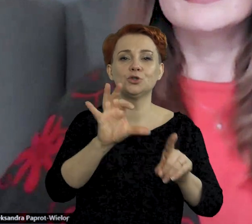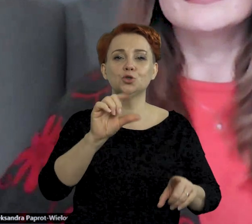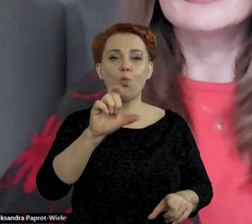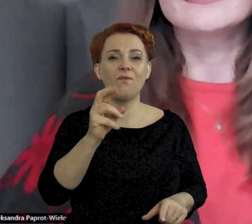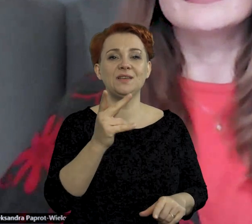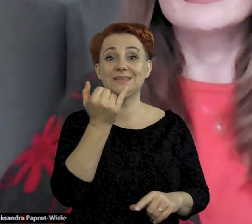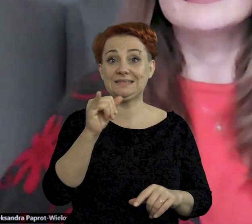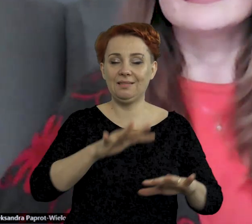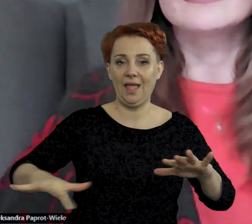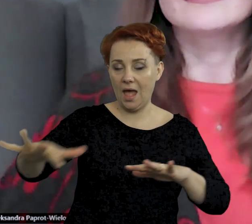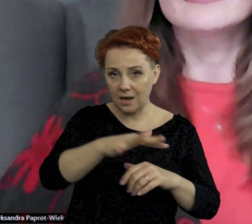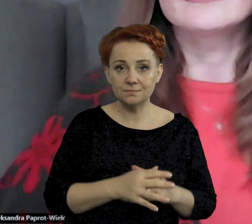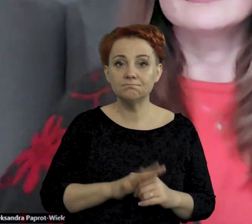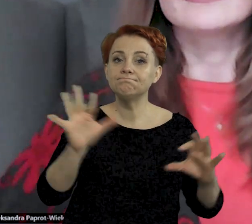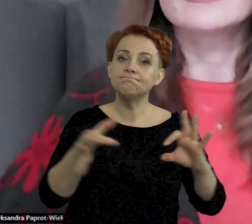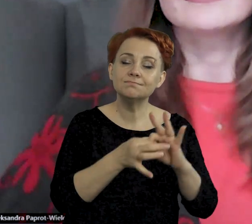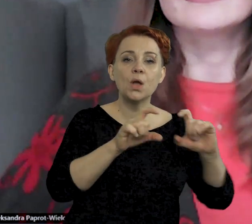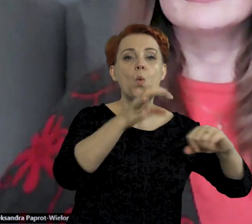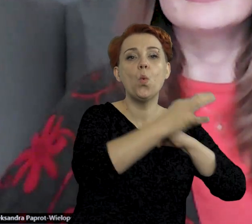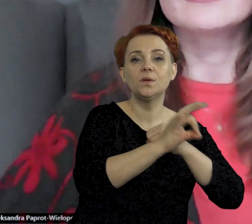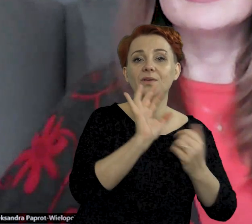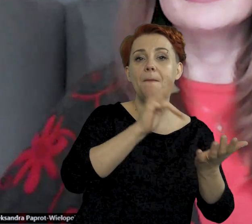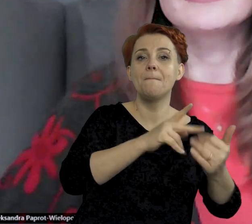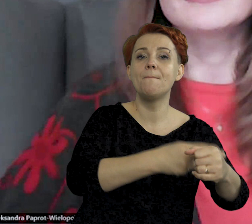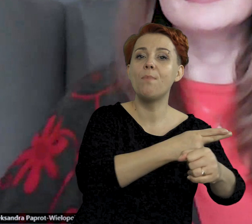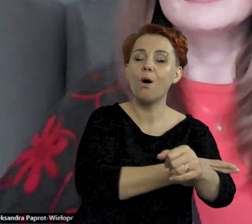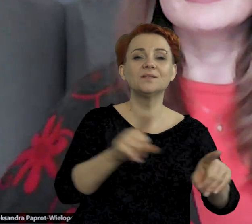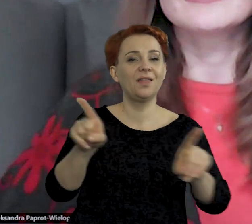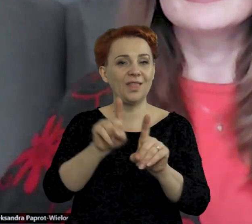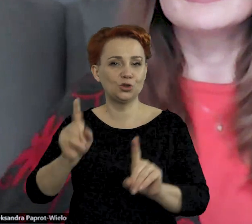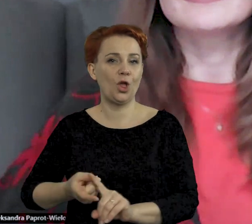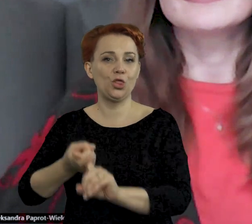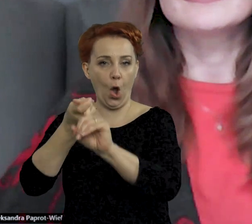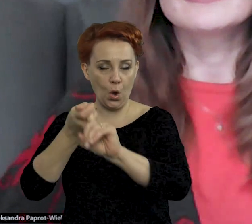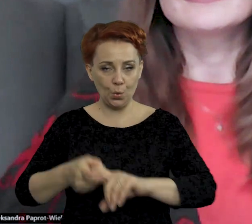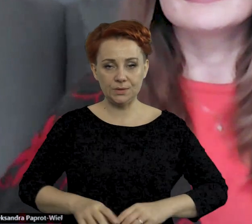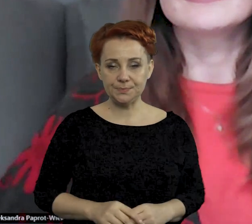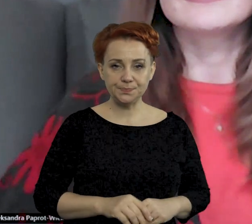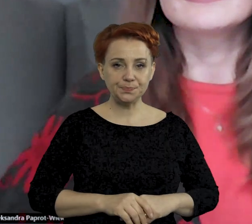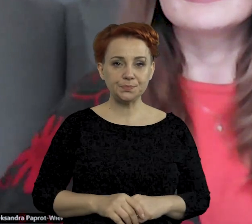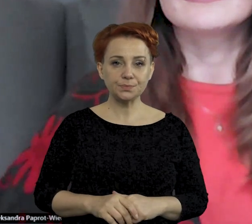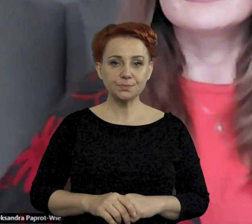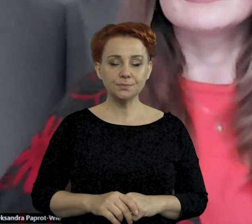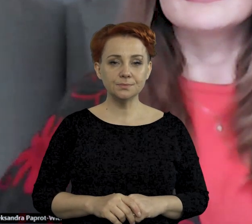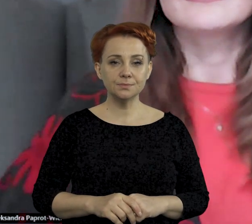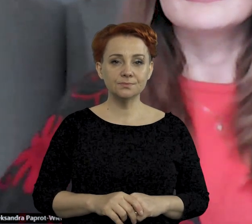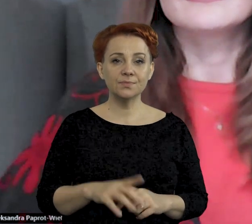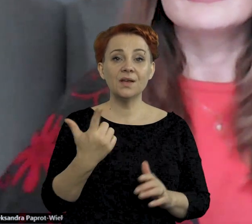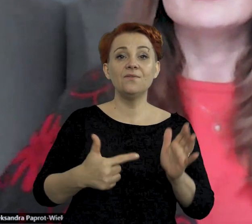słowińskiej. Związana była z uniwersytetami w Poznaniu oraz Uniwersytetem Mikołaja Kopernika w Toruniu.